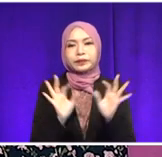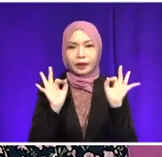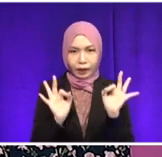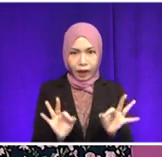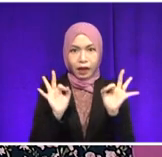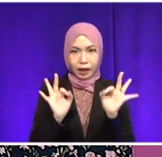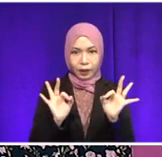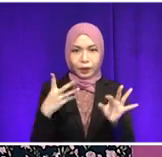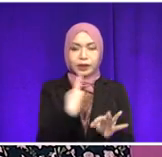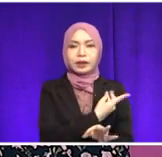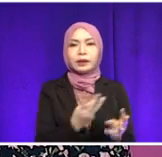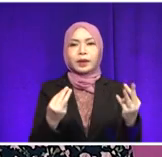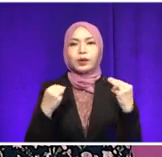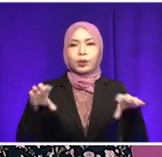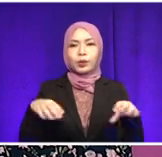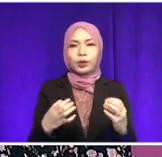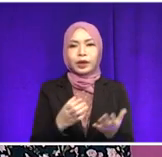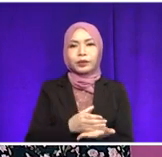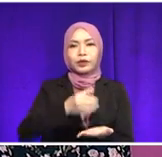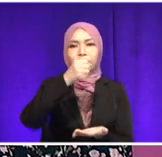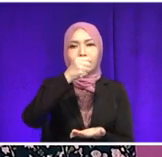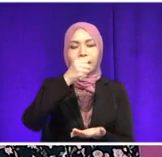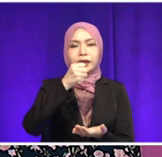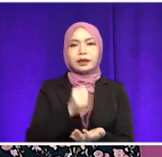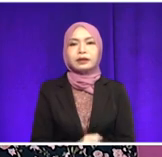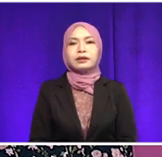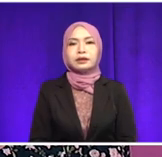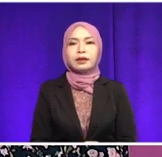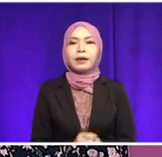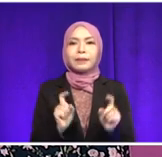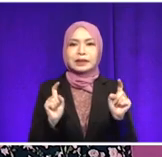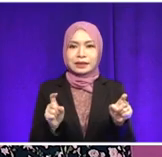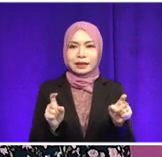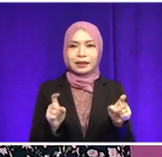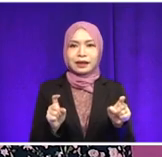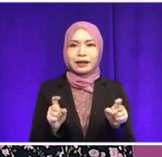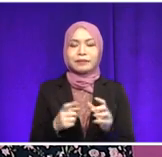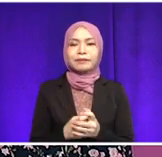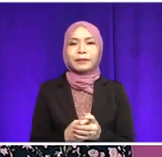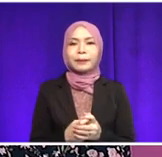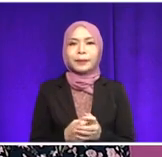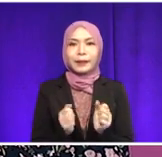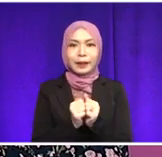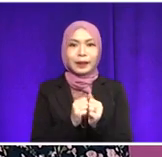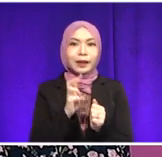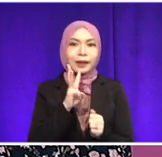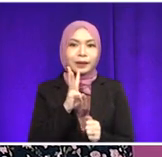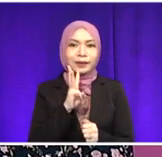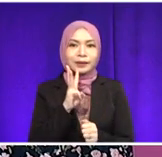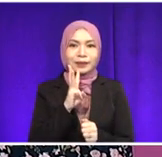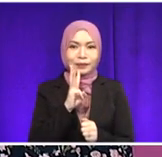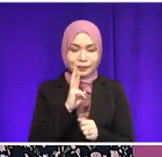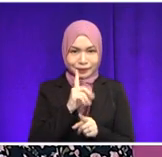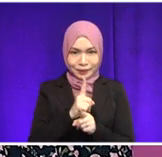produk lain dia melibatkan minuman betul jadi film melibatkan minuman dia perlu pernah tak Ivan dengan wilayah